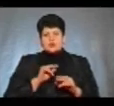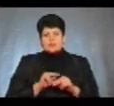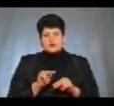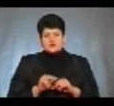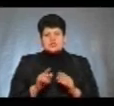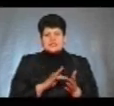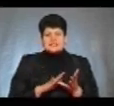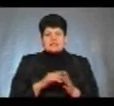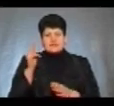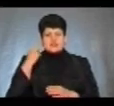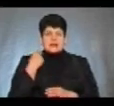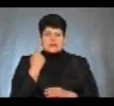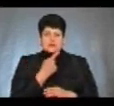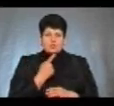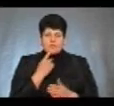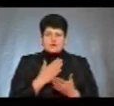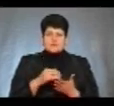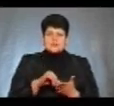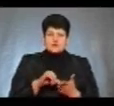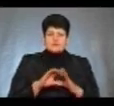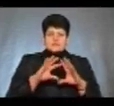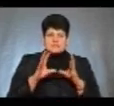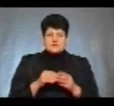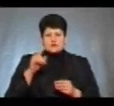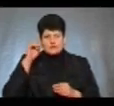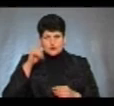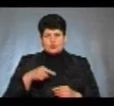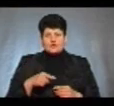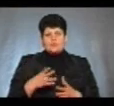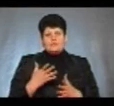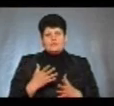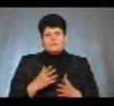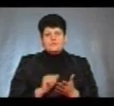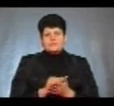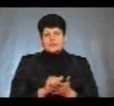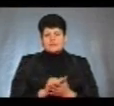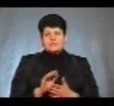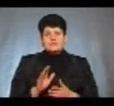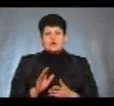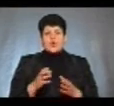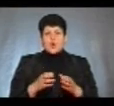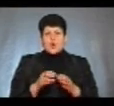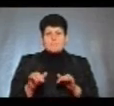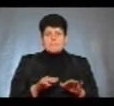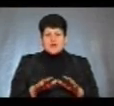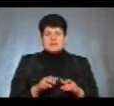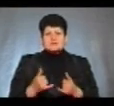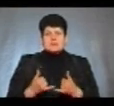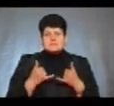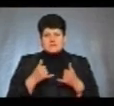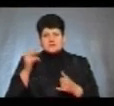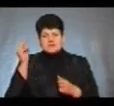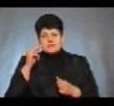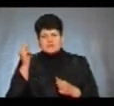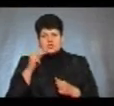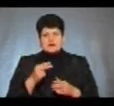вивчення англійської мови в Україні і є представником всесвітньо-відомого видавництва «Пірсон» в Україні. Компанія забезпечує навчальні заклади підручниками